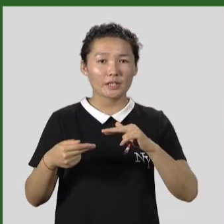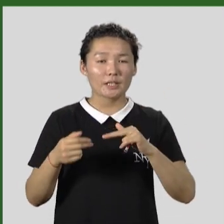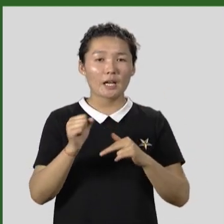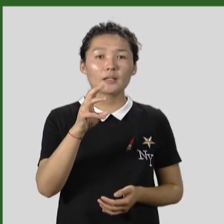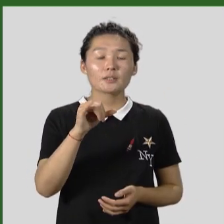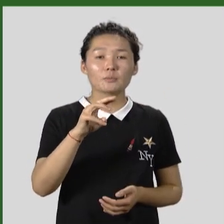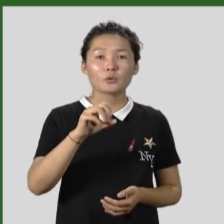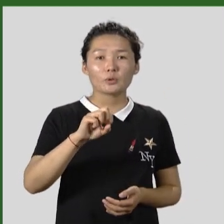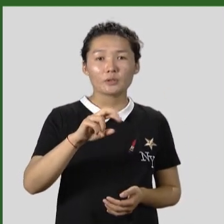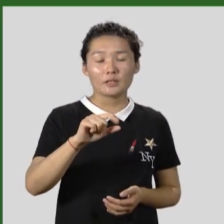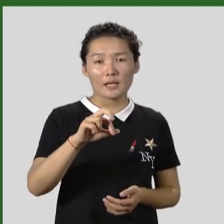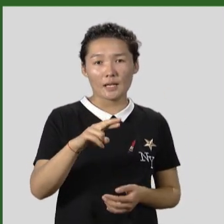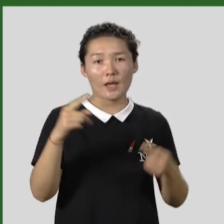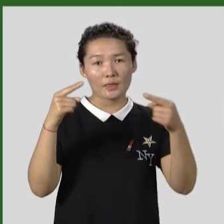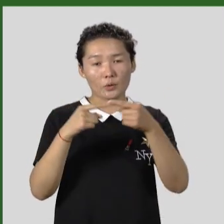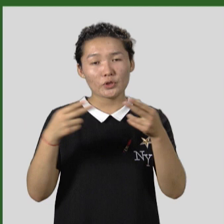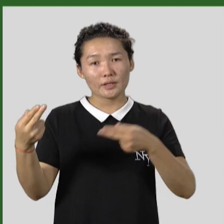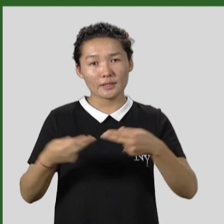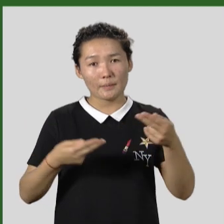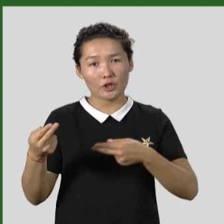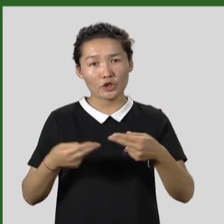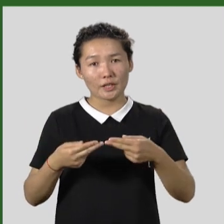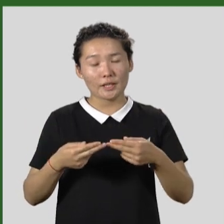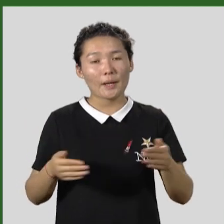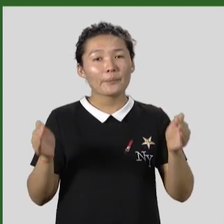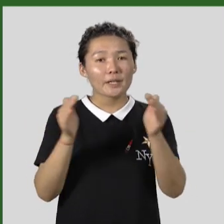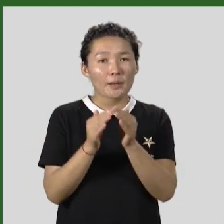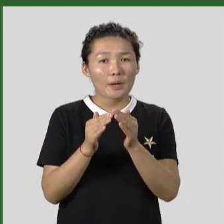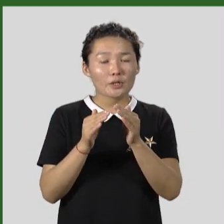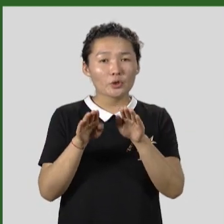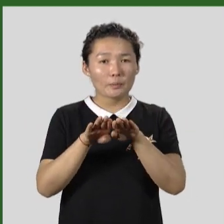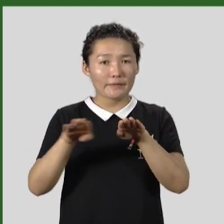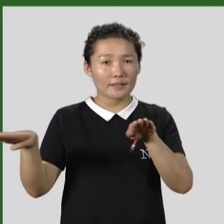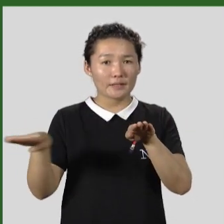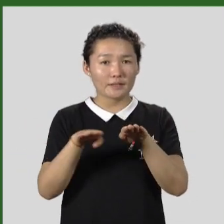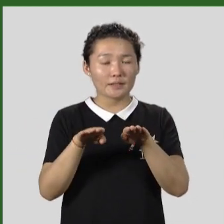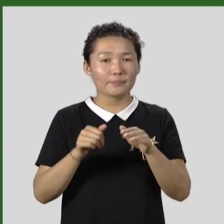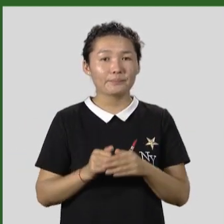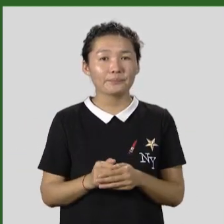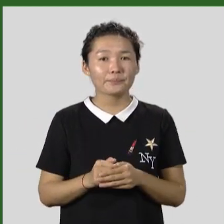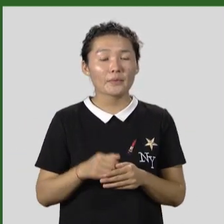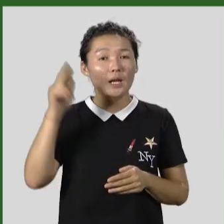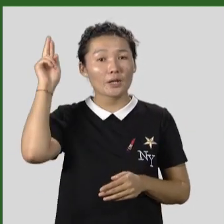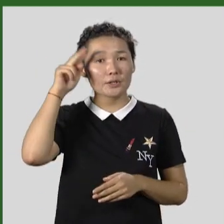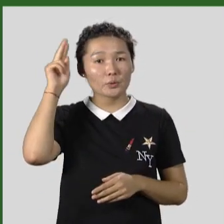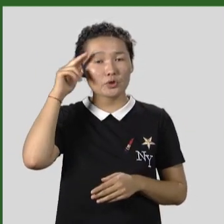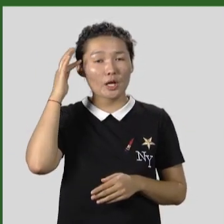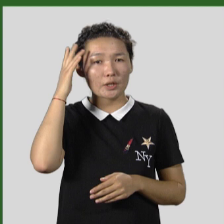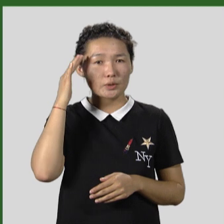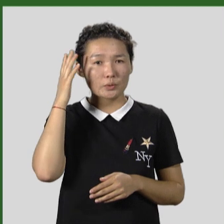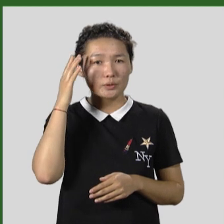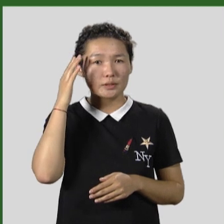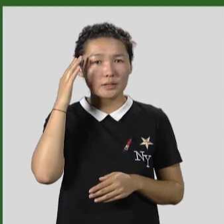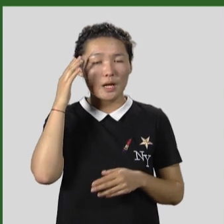Азимутальное. Точное изображение небольшой поверхности. Изучая суть